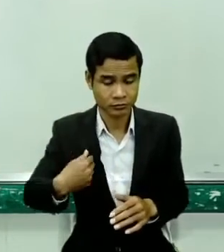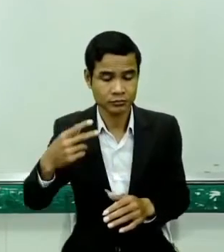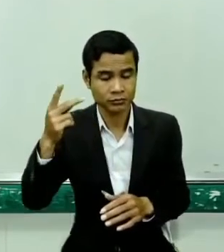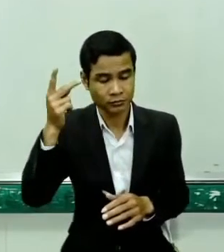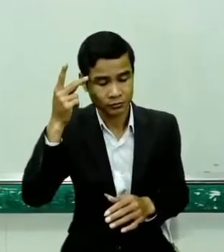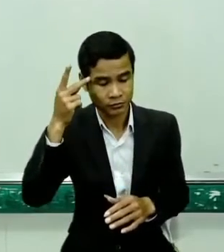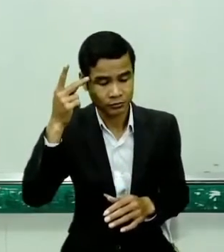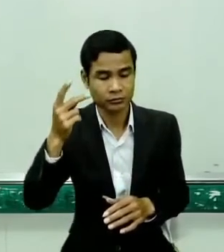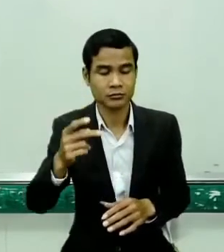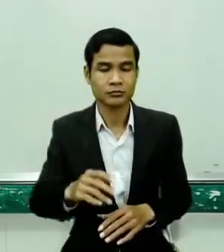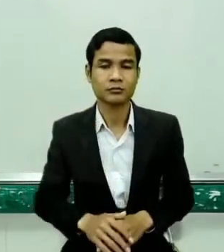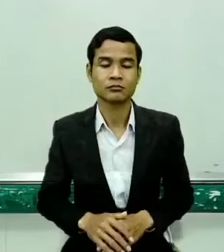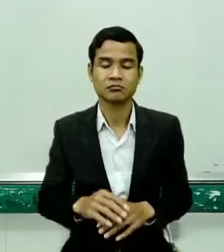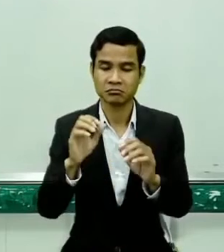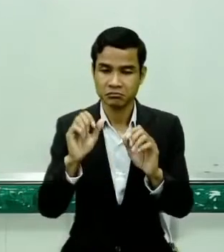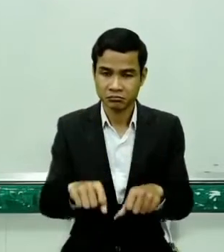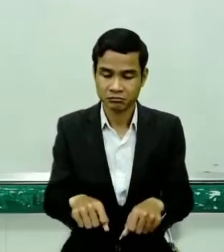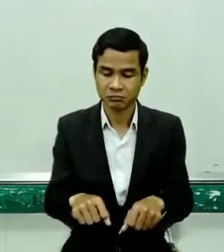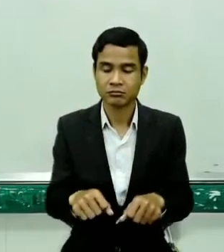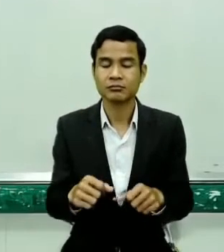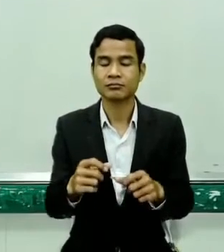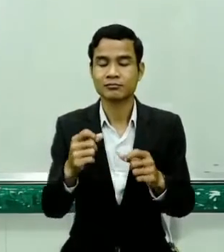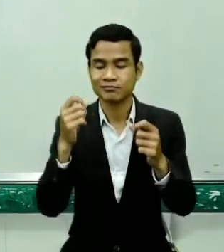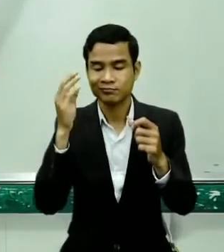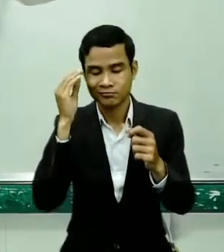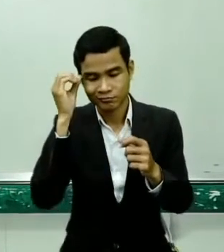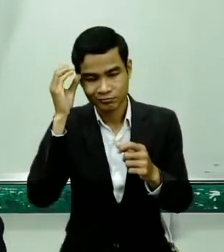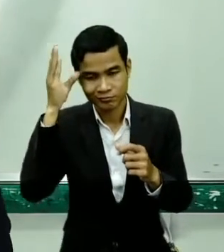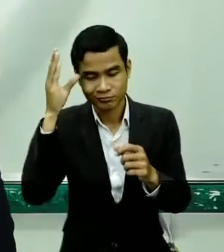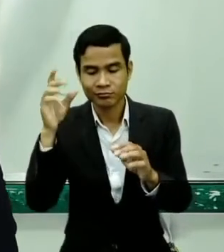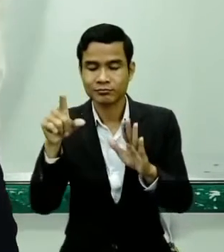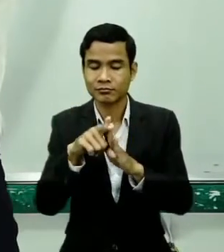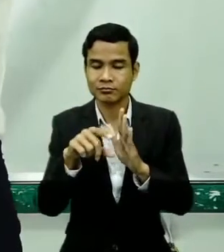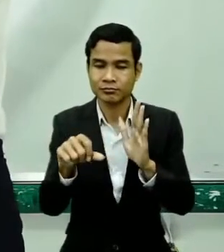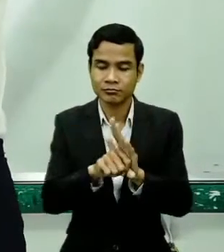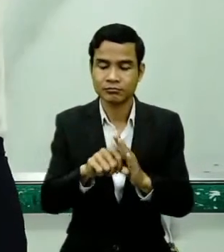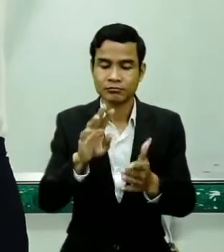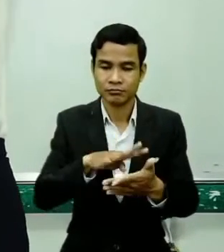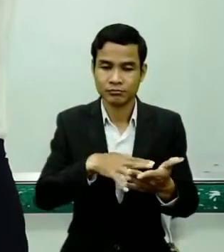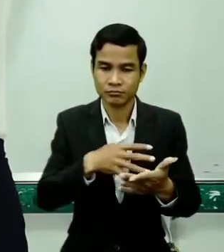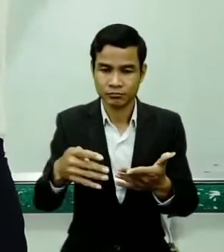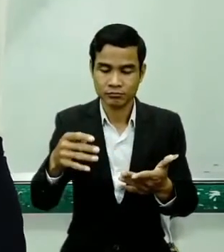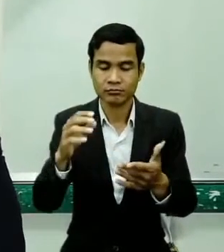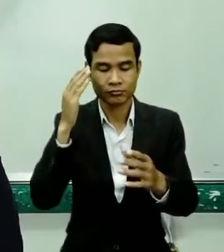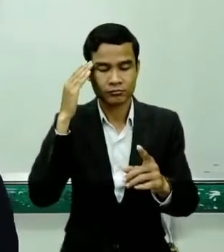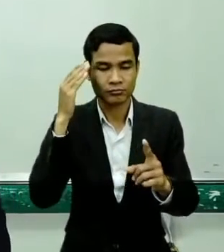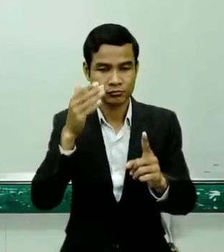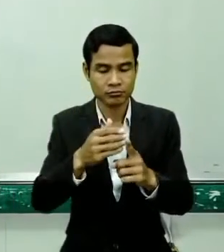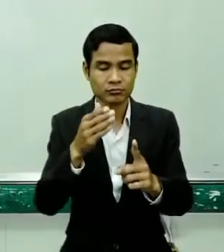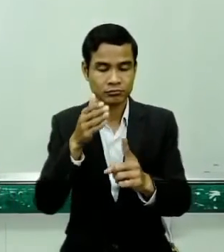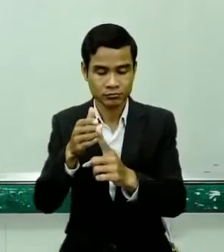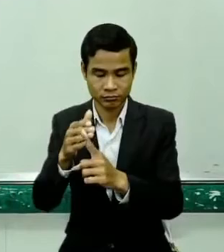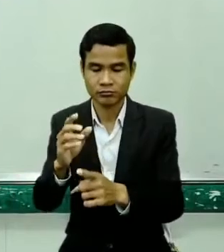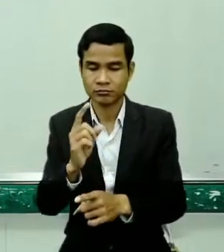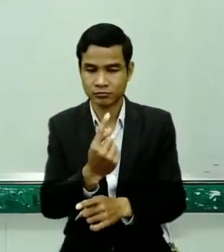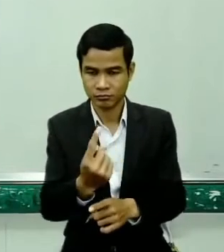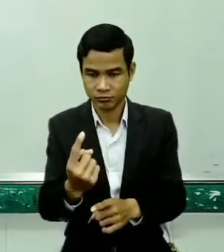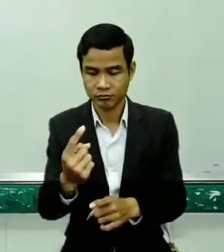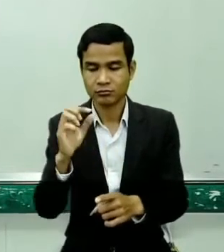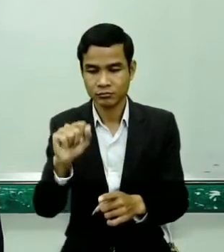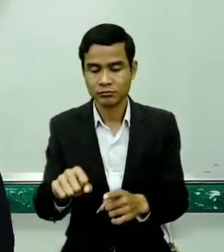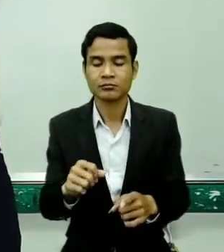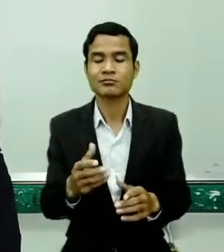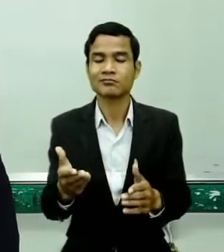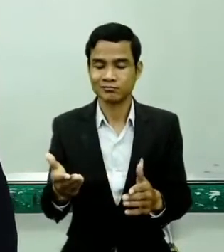nứt. Nâng chế. Nông ca cầm nọt. Phan ca rư có cột đào nà mũi. Hai con